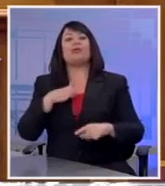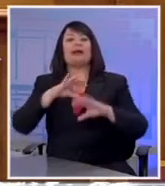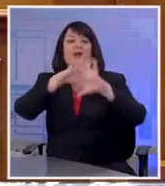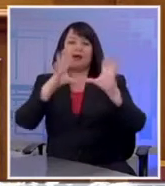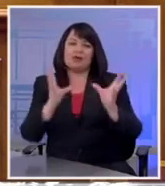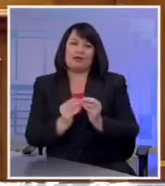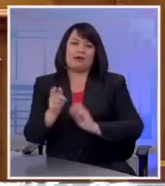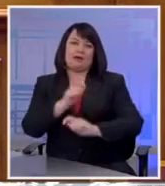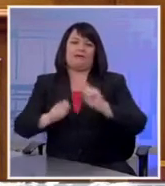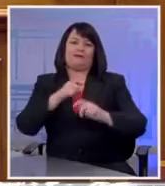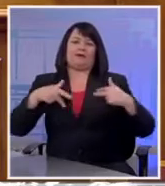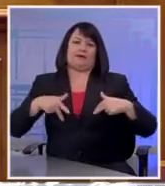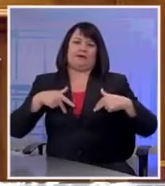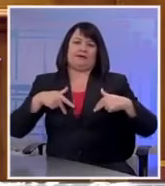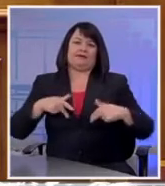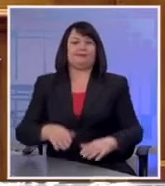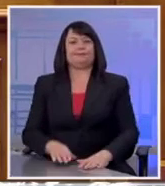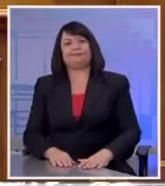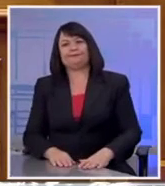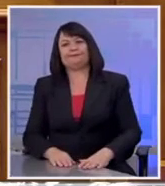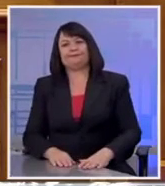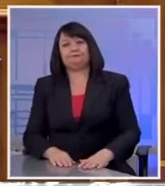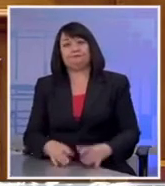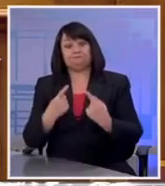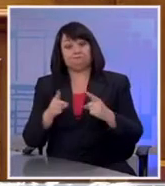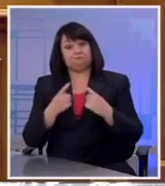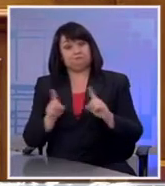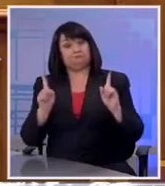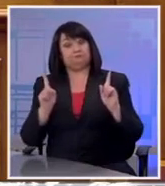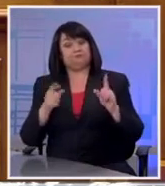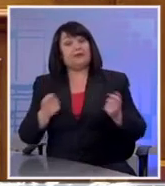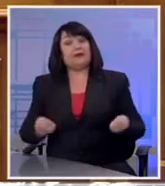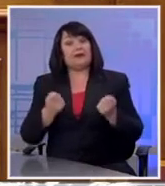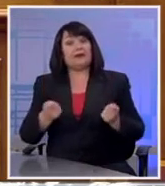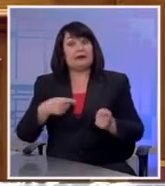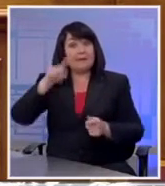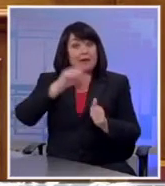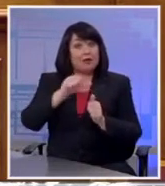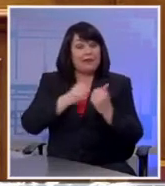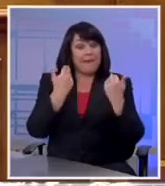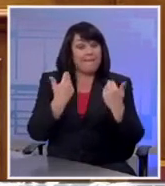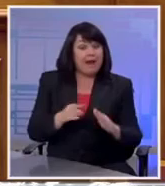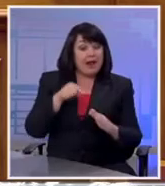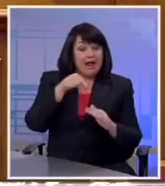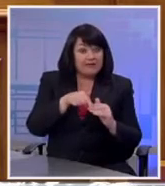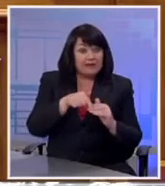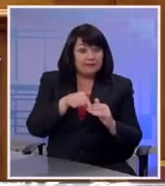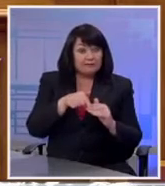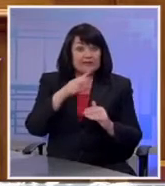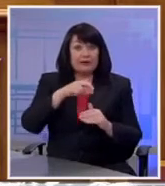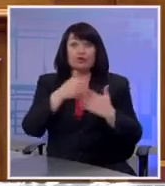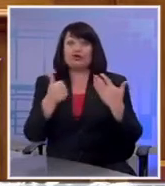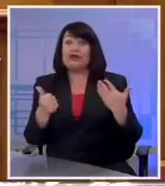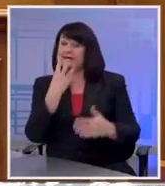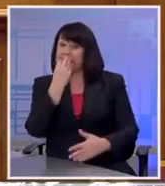οικουμενική. Αλλά κάτι άλλο περίεργο συμβαίνει. Μετά την ημερομηνία αυτή, η ημερομηνία είναι